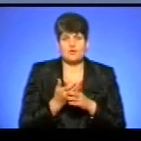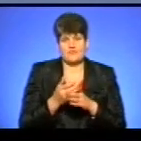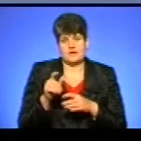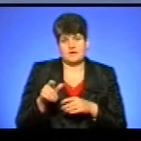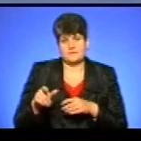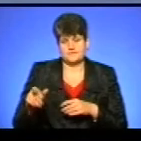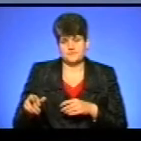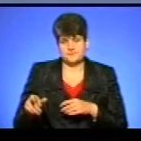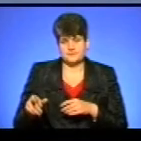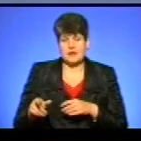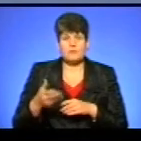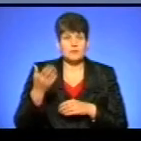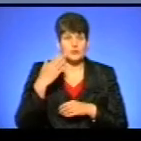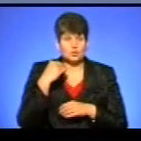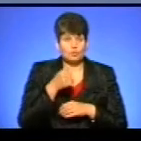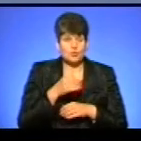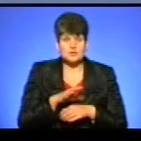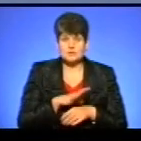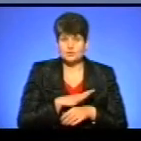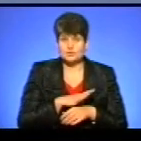В минулому році це було